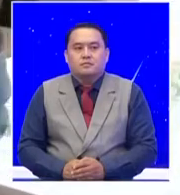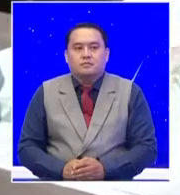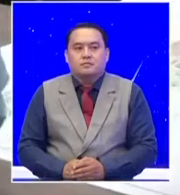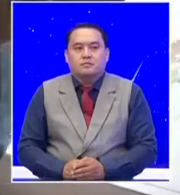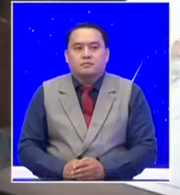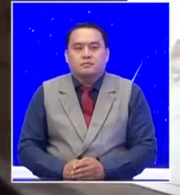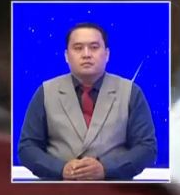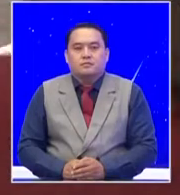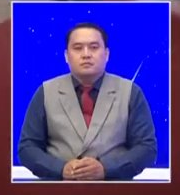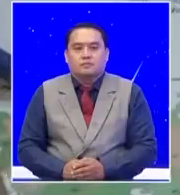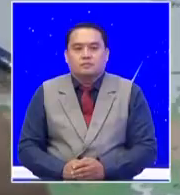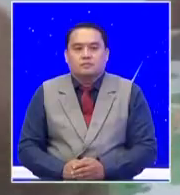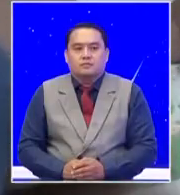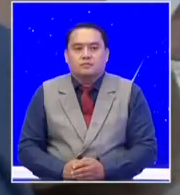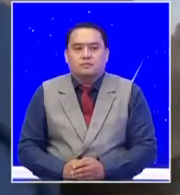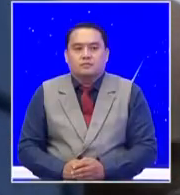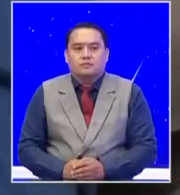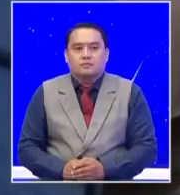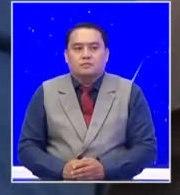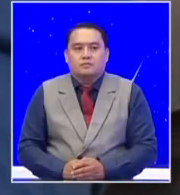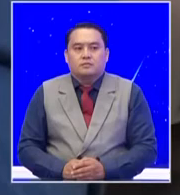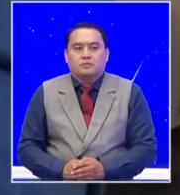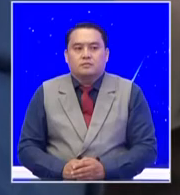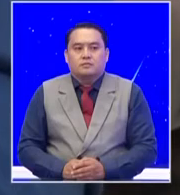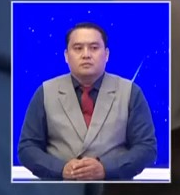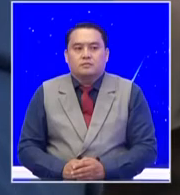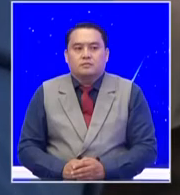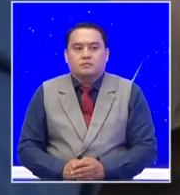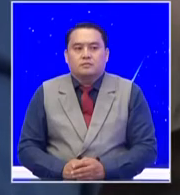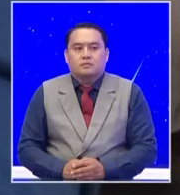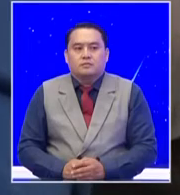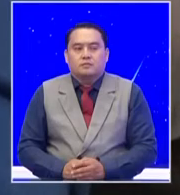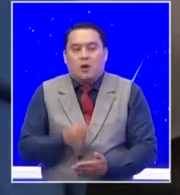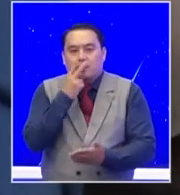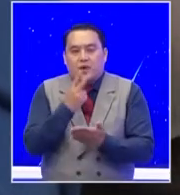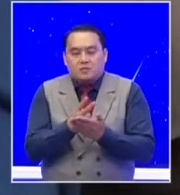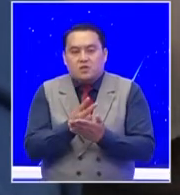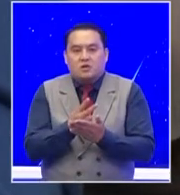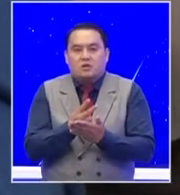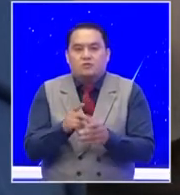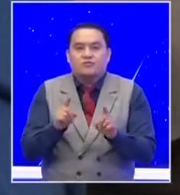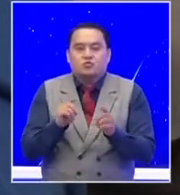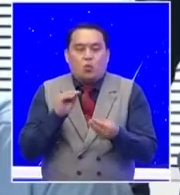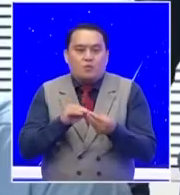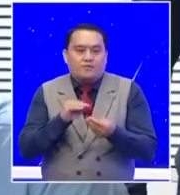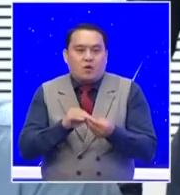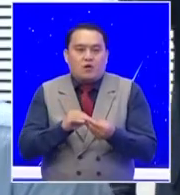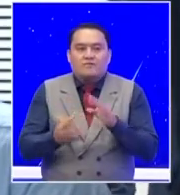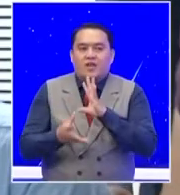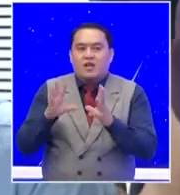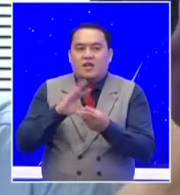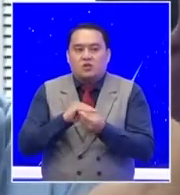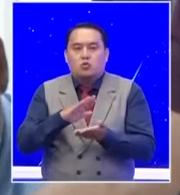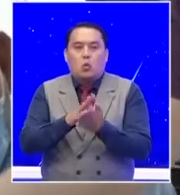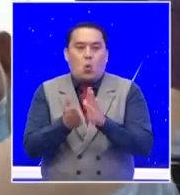смотрите. Пожалуйста, это третий, смотрите, вот конфигурация, посмотрите, вот она сидит. В итоге